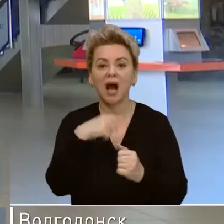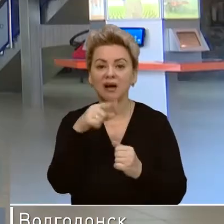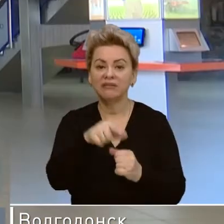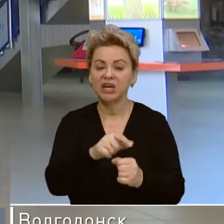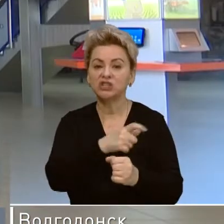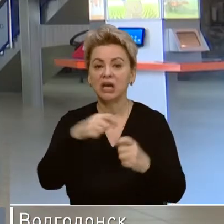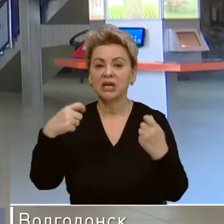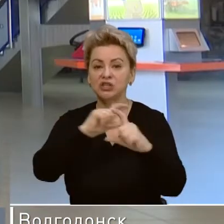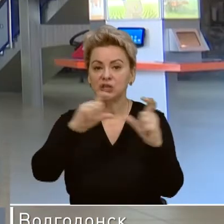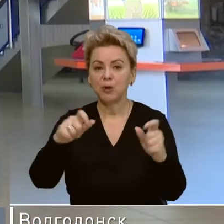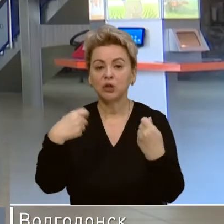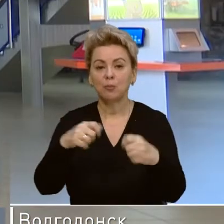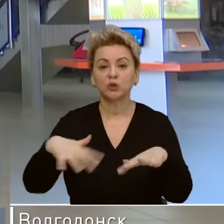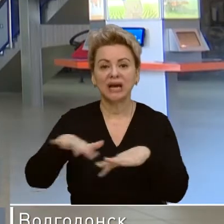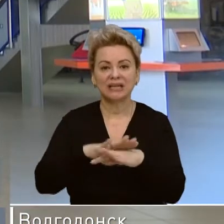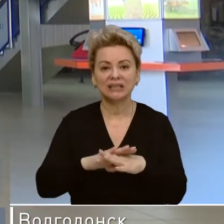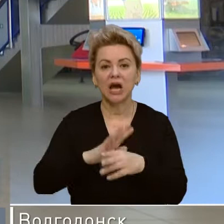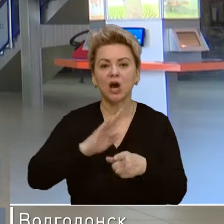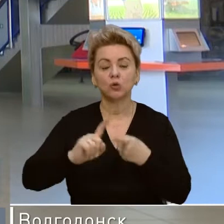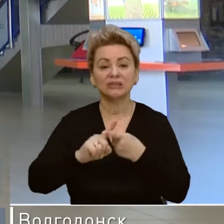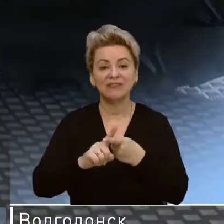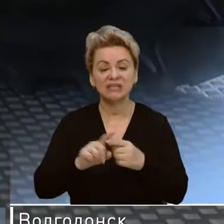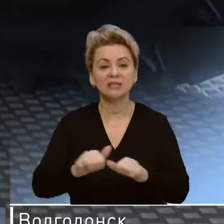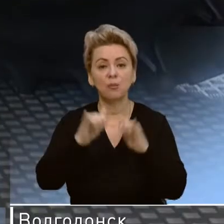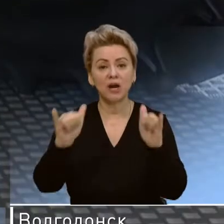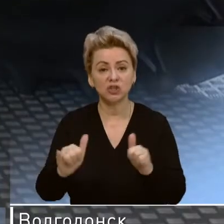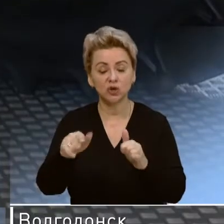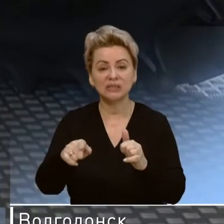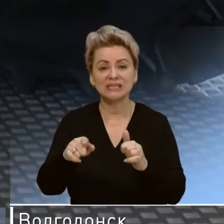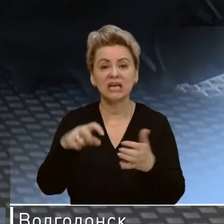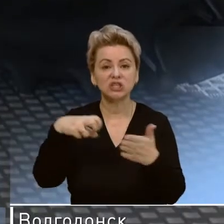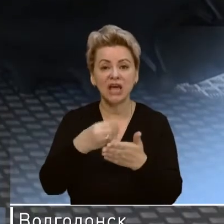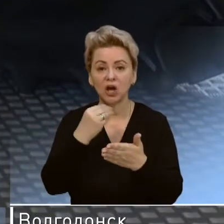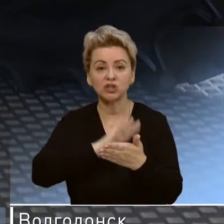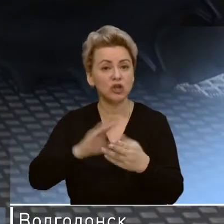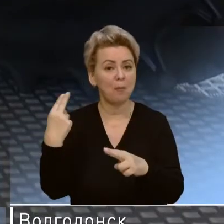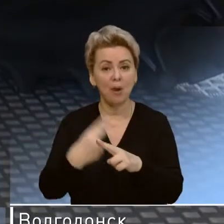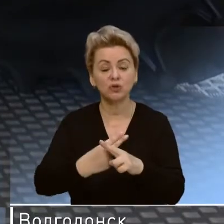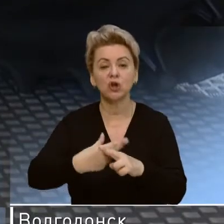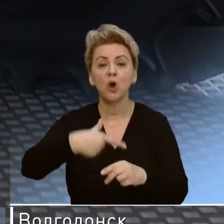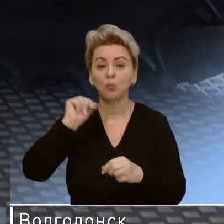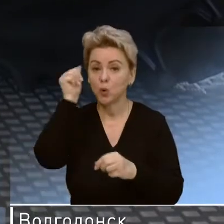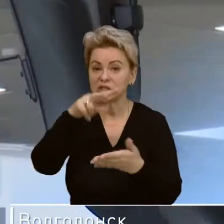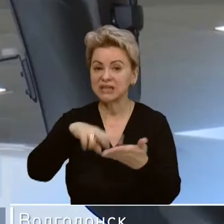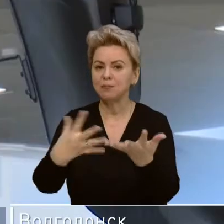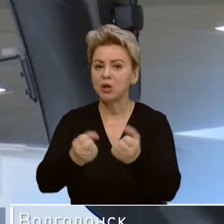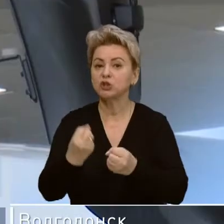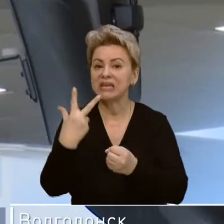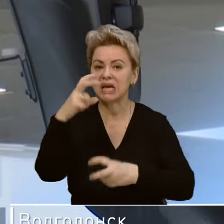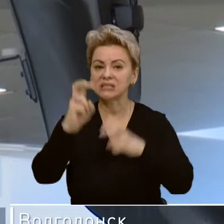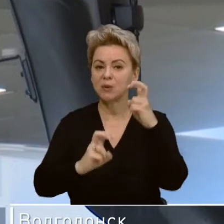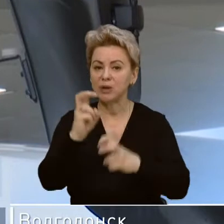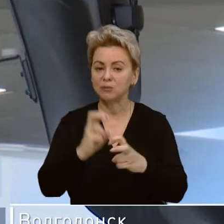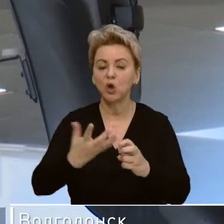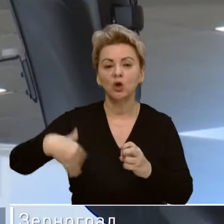в департаменте потребрынка, коронавирус популяризации знака качества «Сделано на Дону» не помешал. За прошлый год сертификаты получили 13